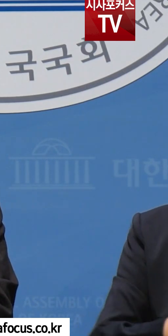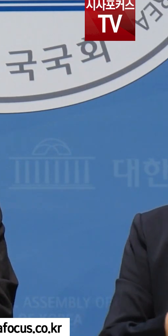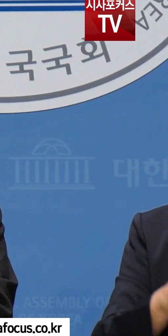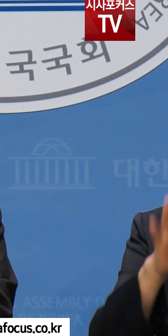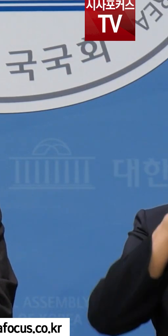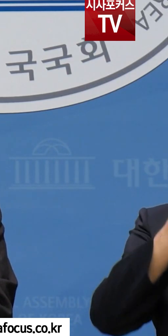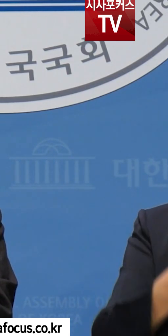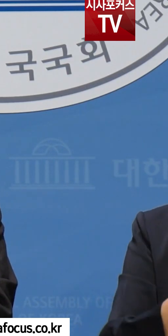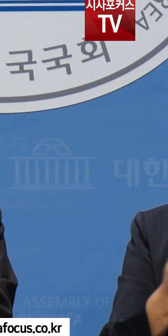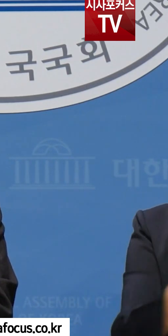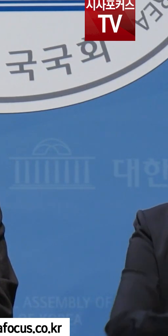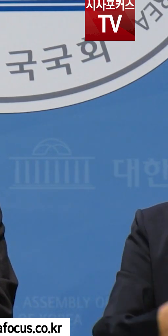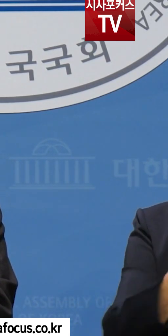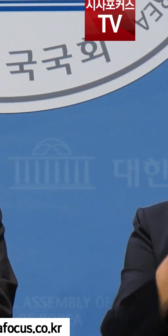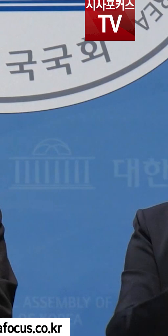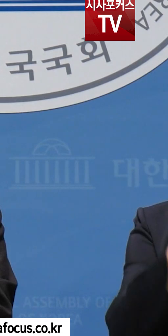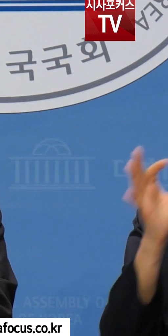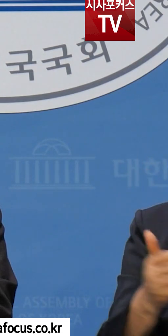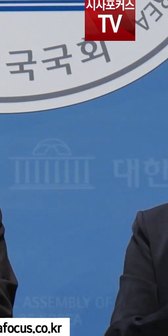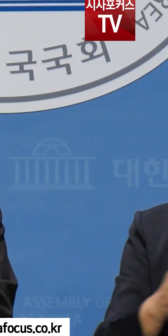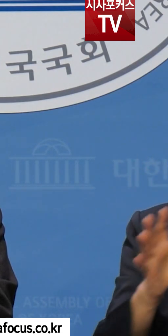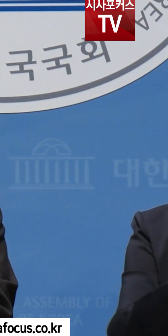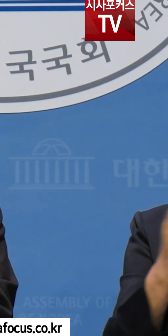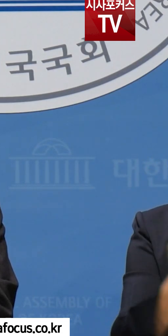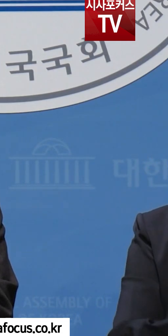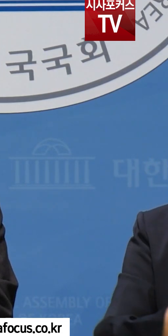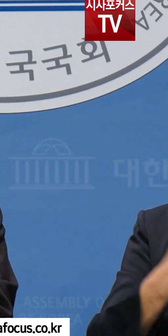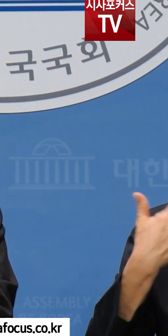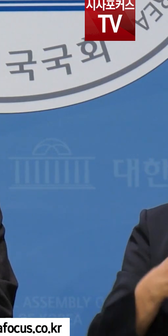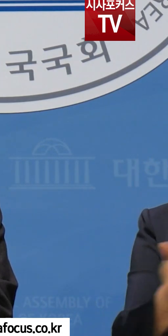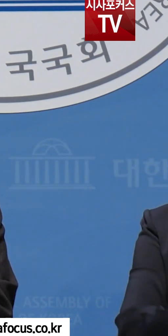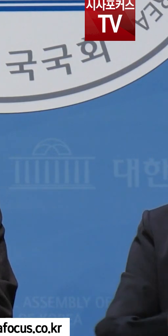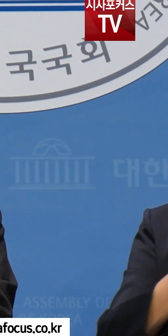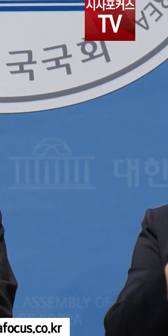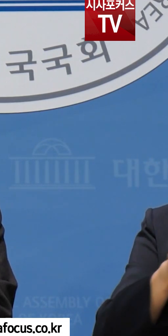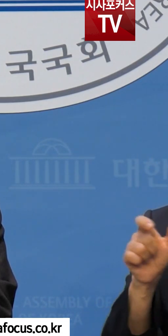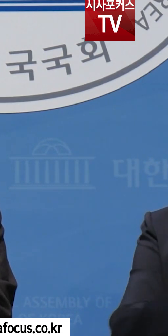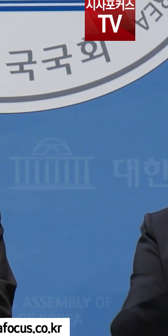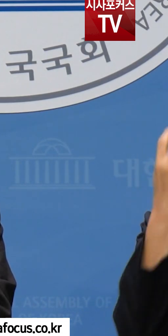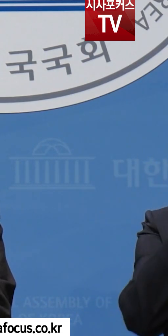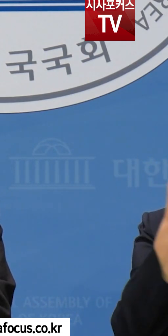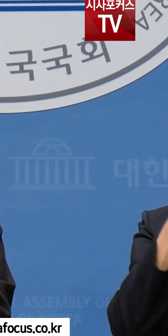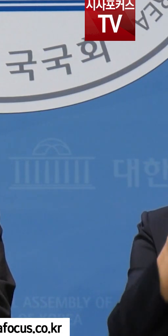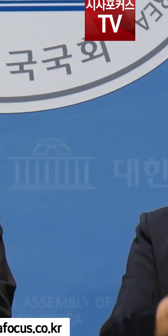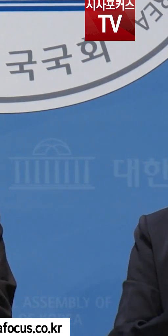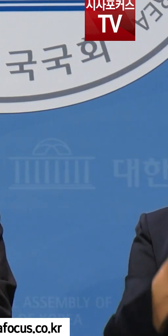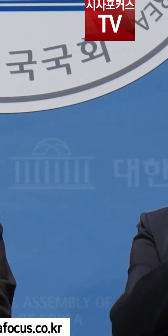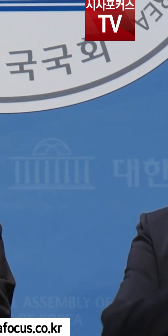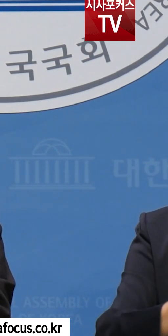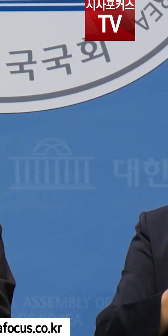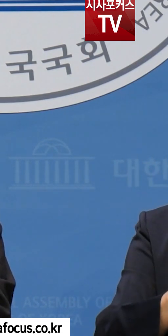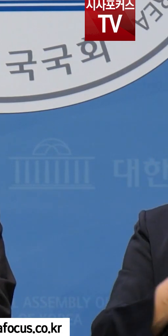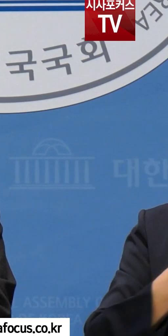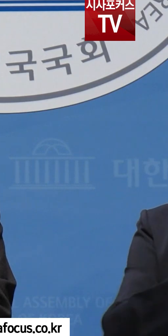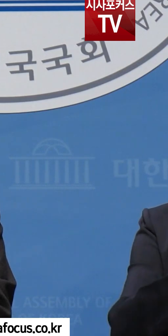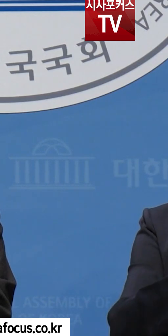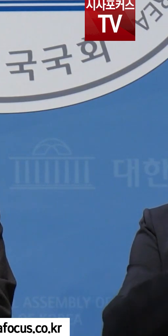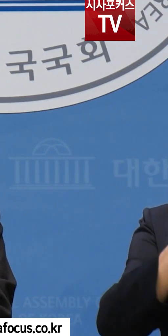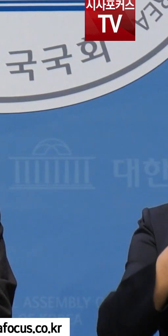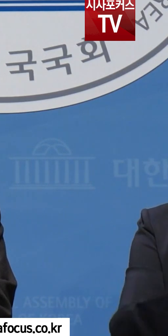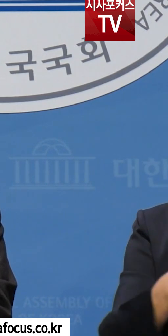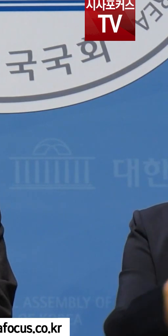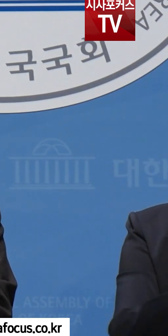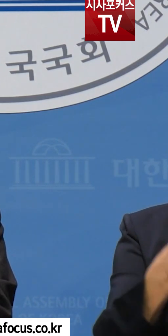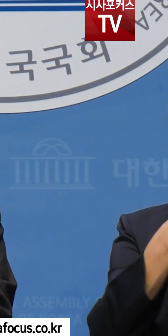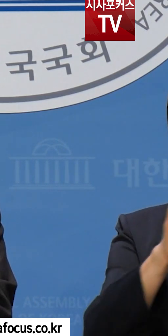이에 을지로위원회는 그동안 소속 의원들이 상임위와 예결특위 심사 과정에서 적극적으로 제기한 을을 위한